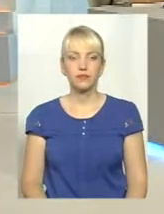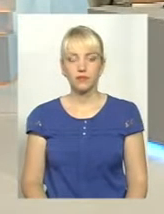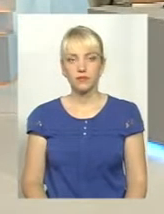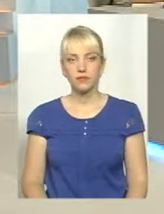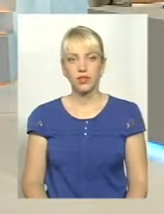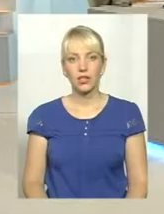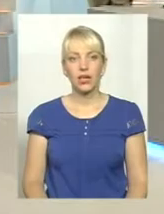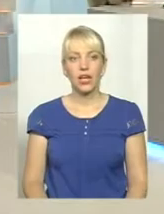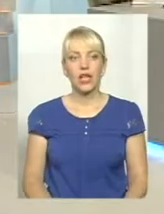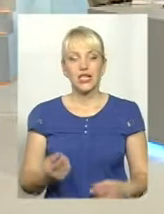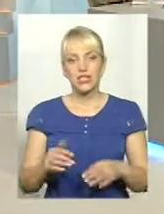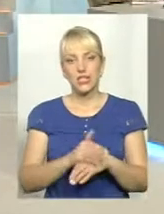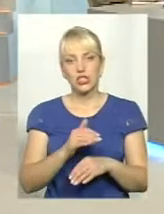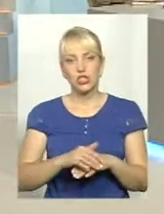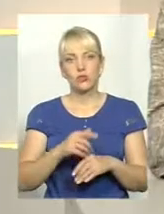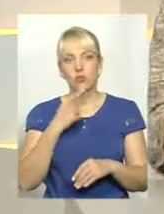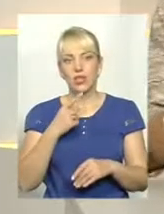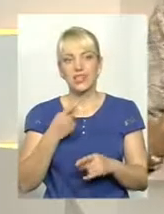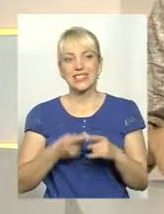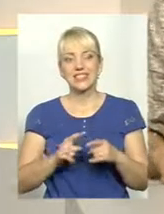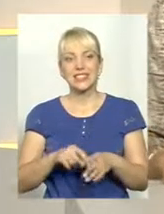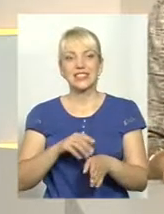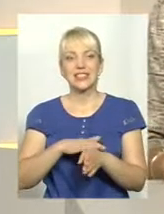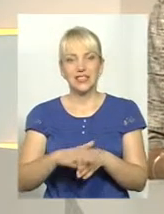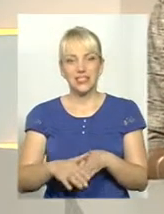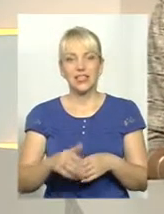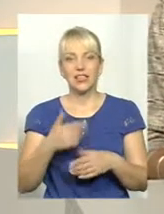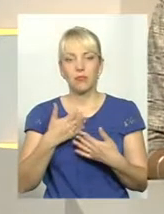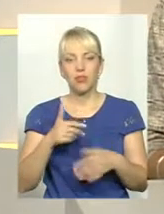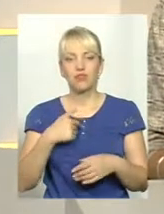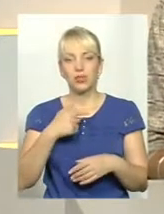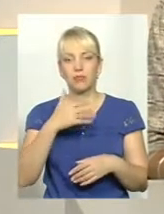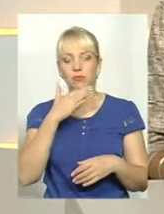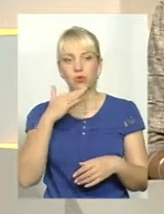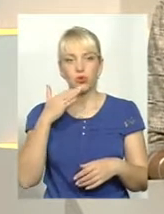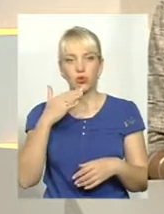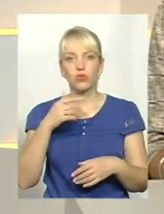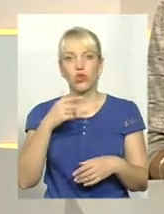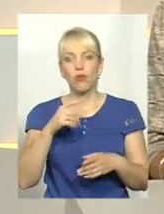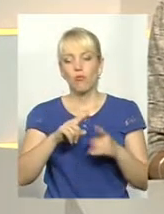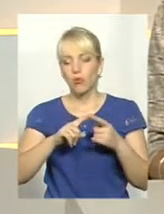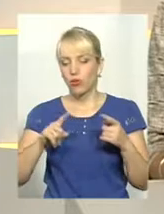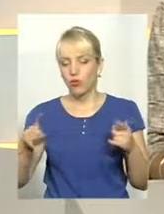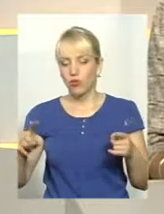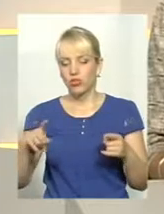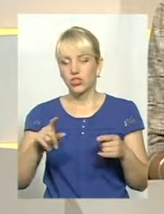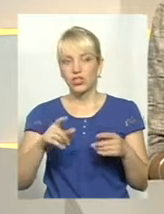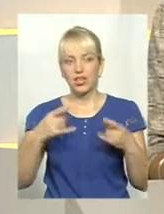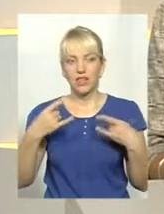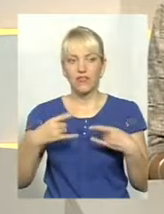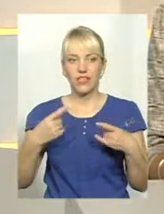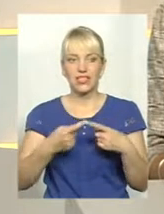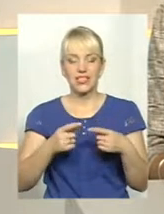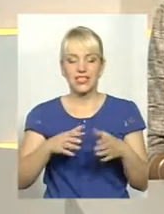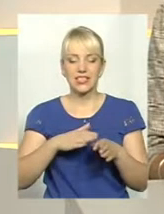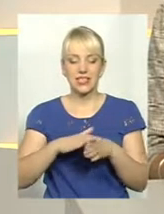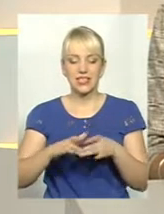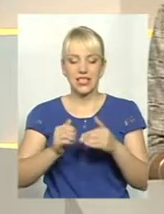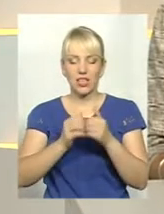на екскурсію на північ. Хочеш поїхати в ліси і також на північ, де в нас є ліси. Тобто, різноманітне